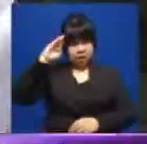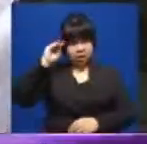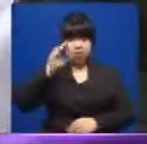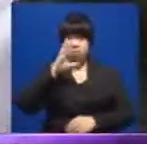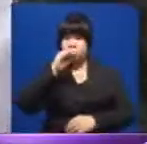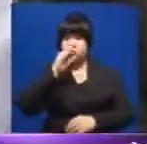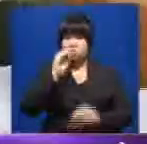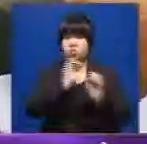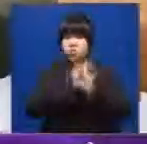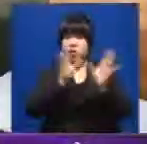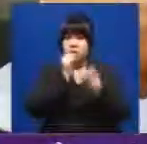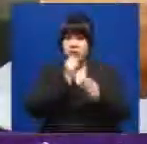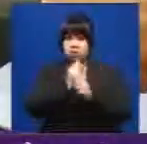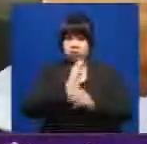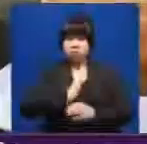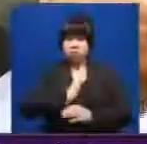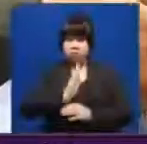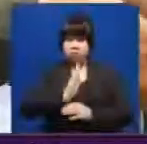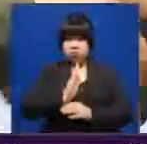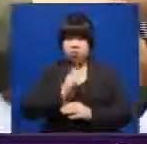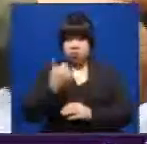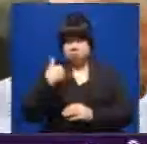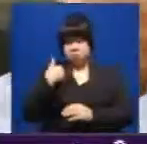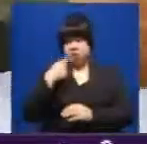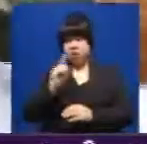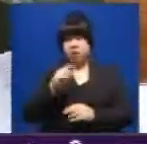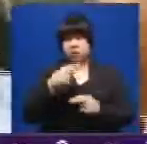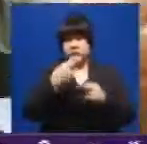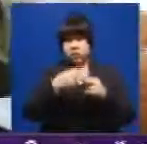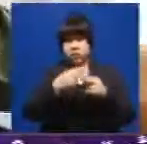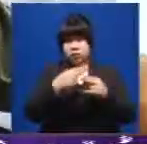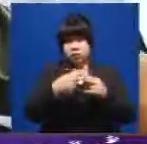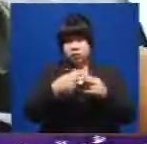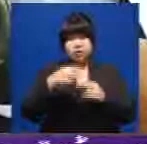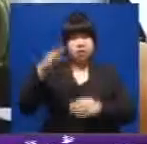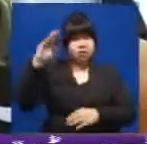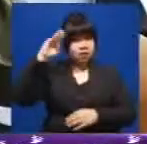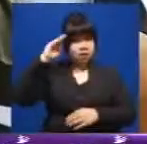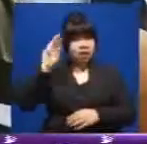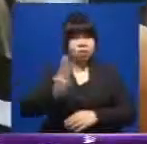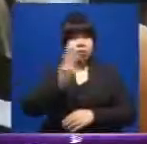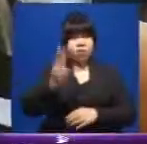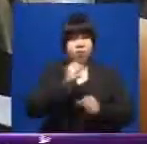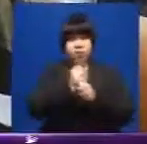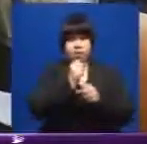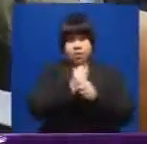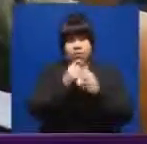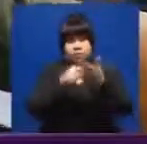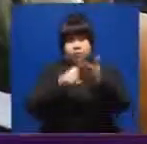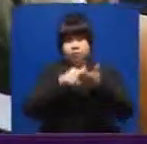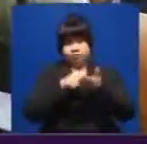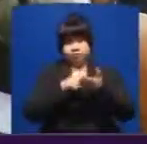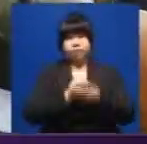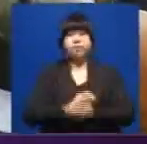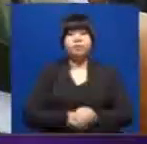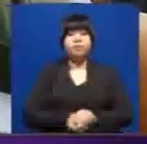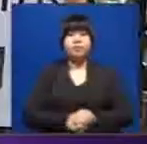กับการดำเนินการกับกลุ่มดังกล่าวโดยมีร้อยโทอนุวัฒน์จันทวีนายทหารเวรผู้ใหญ่เป็นผู้แทนรับเรื่อง